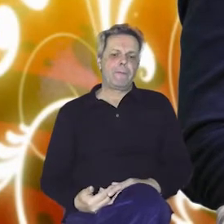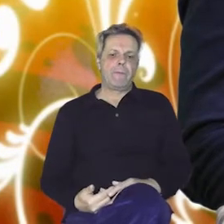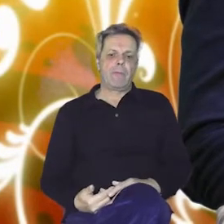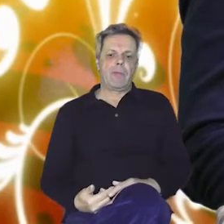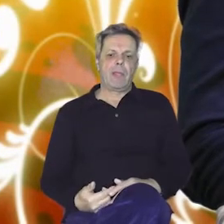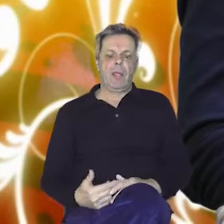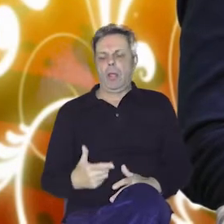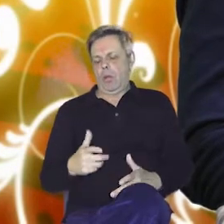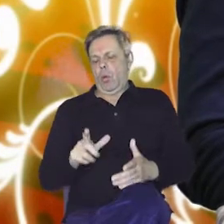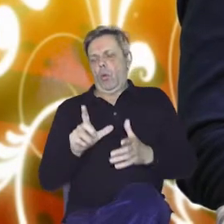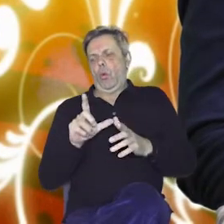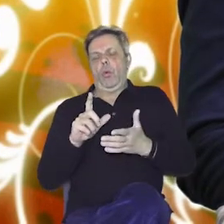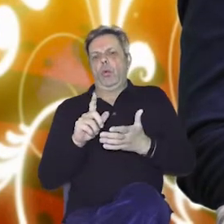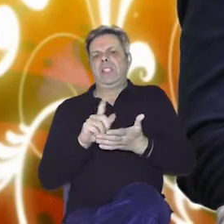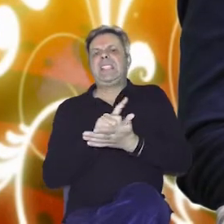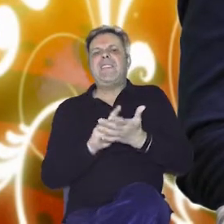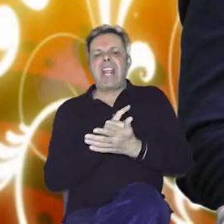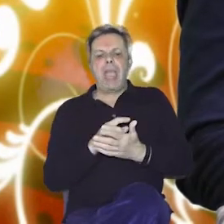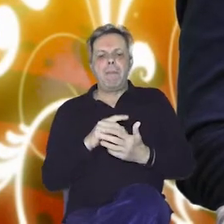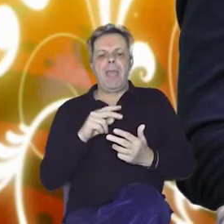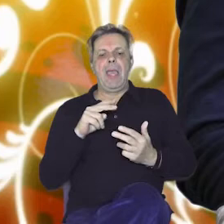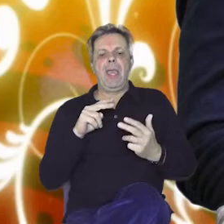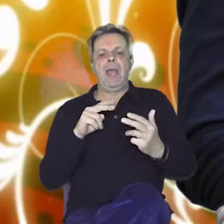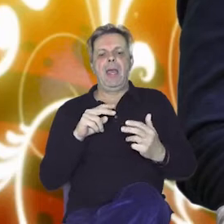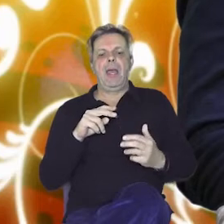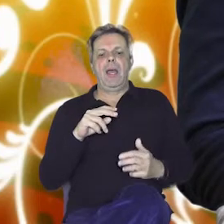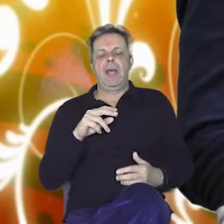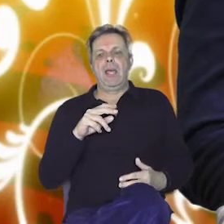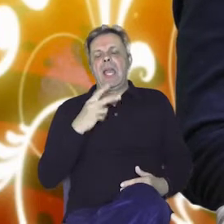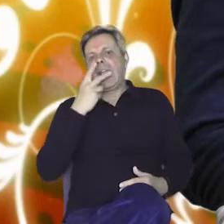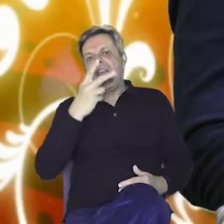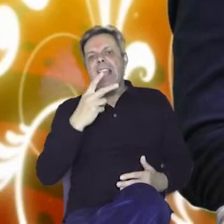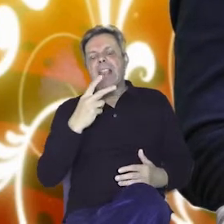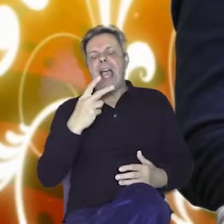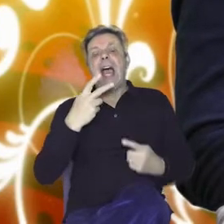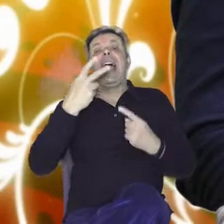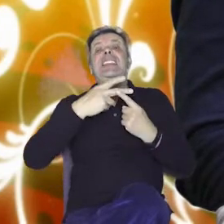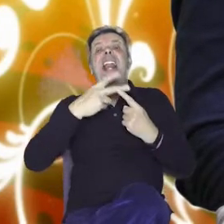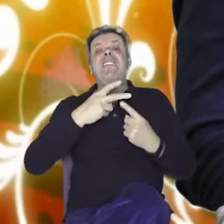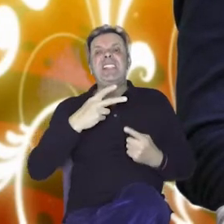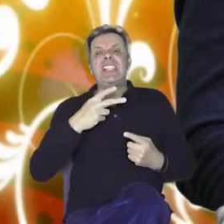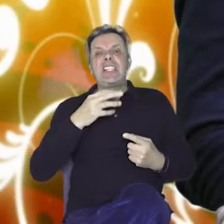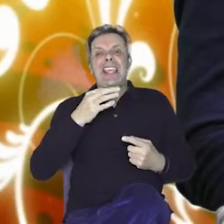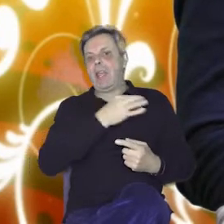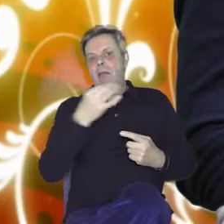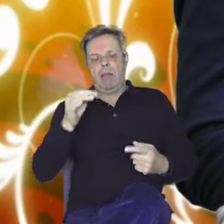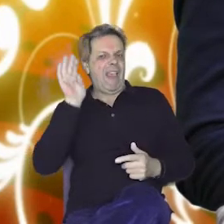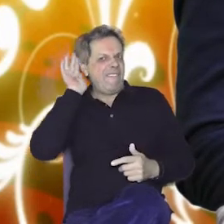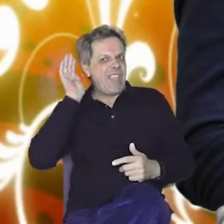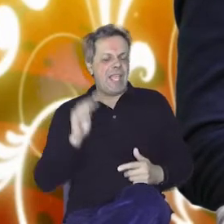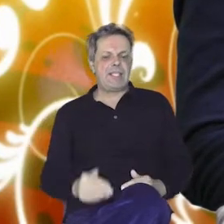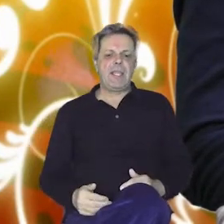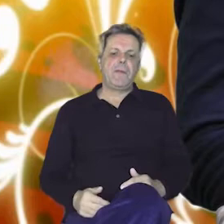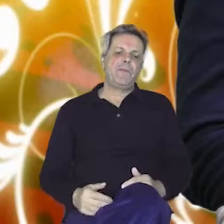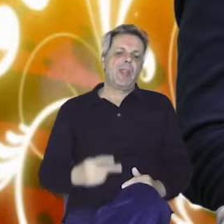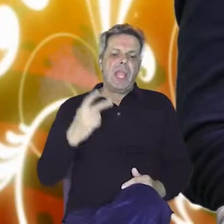vrijeme gledanja obvezatnog televizijskog dnevnika, jer ljudi kad počnu piti, malo se socijalno